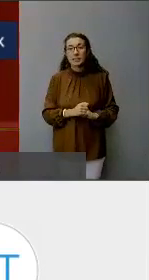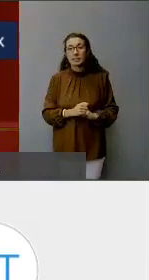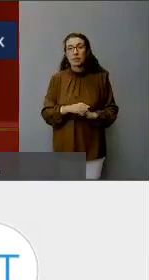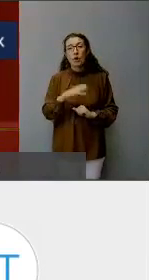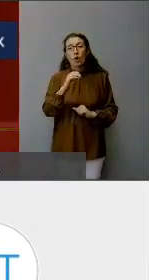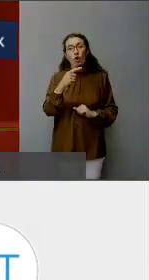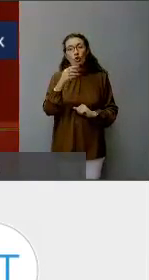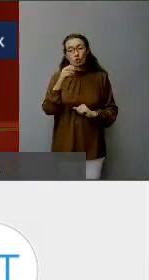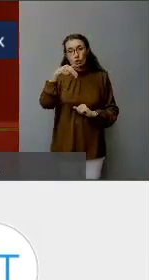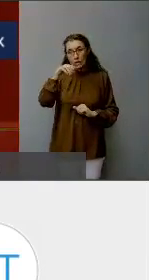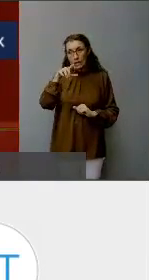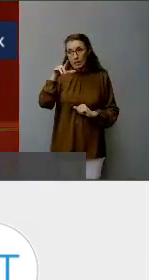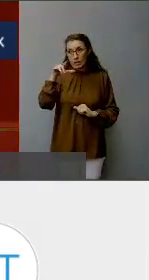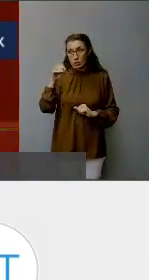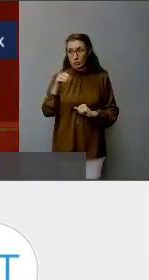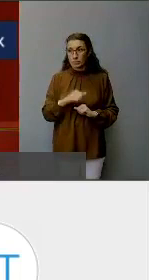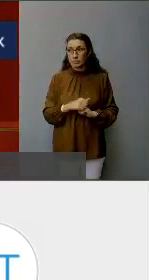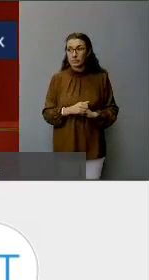bonello